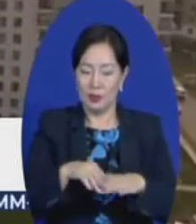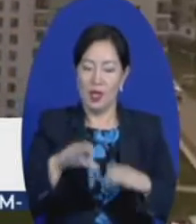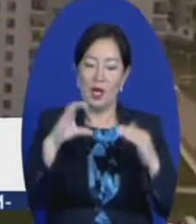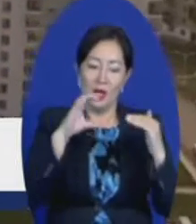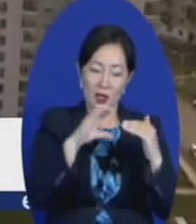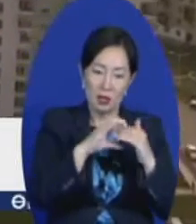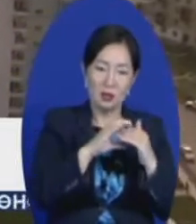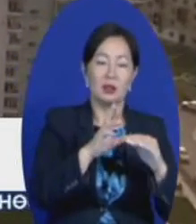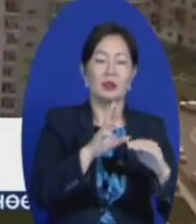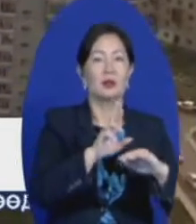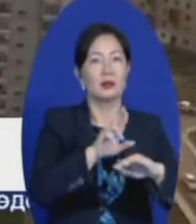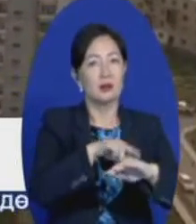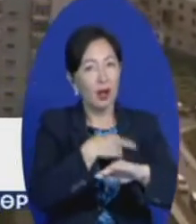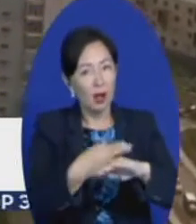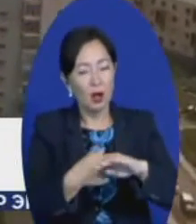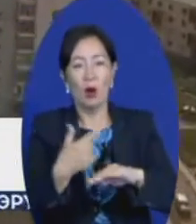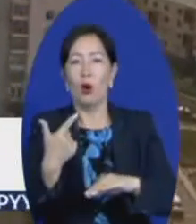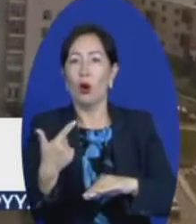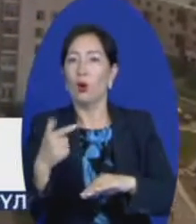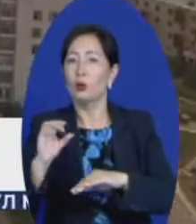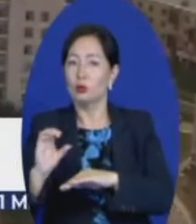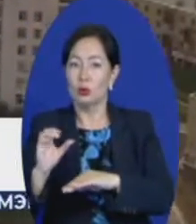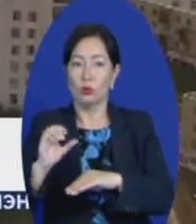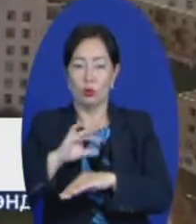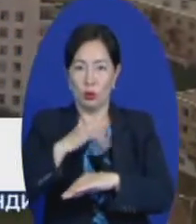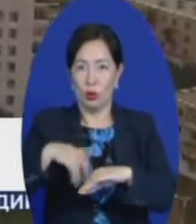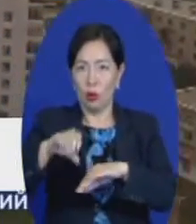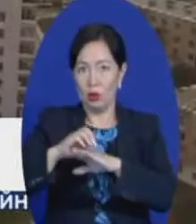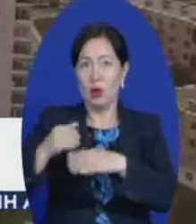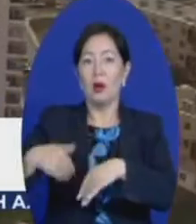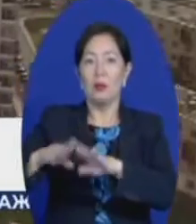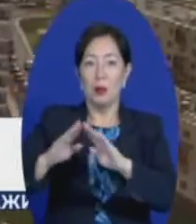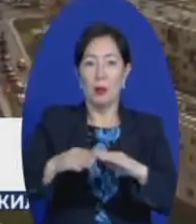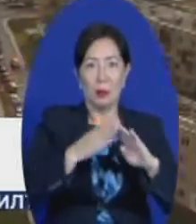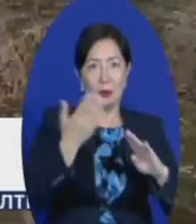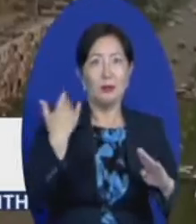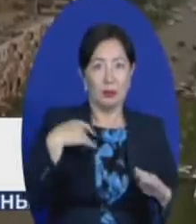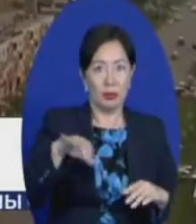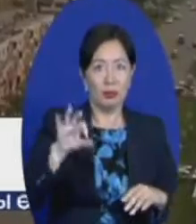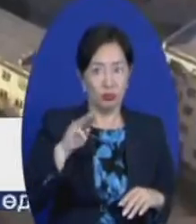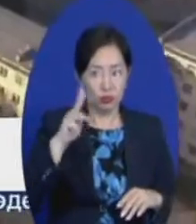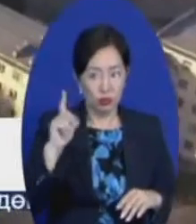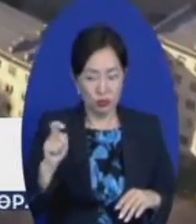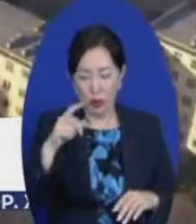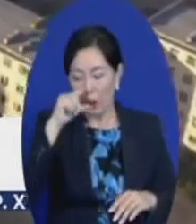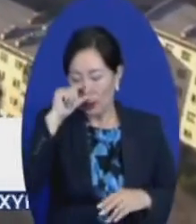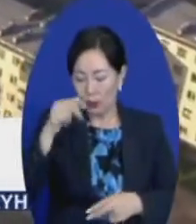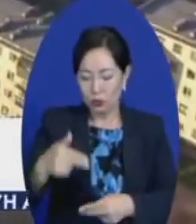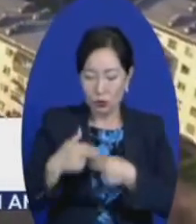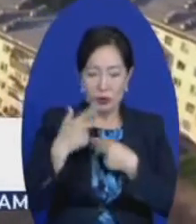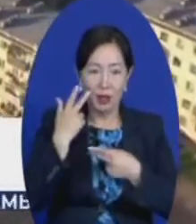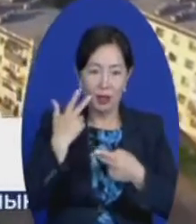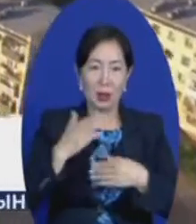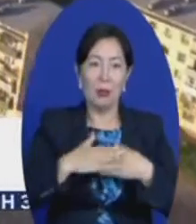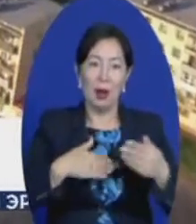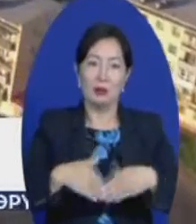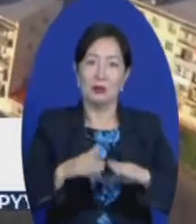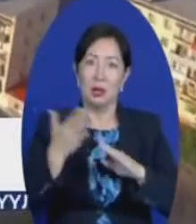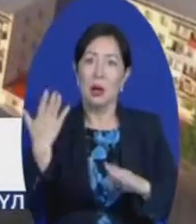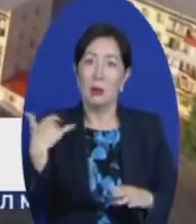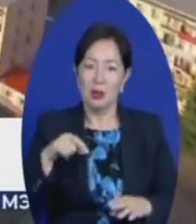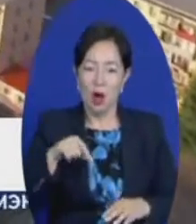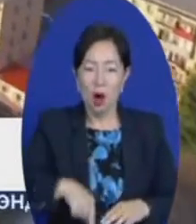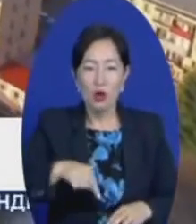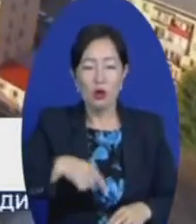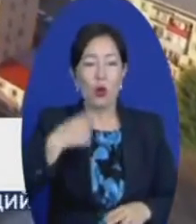Дархан, Говьсүмбэр гээд ажилд төр дагсан томоохон хотууд байгуулж ирсэн түүхтэйч тухайн үеийн зөвлөлт холбоот улсын тусламжтайгаар байгуулж байсан. Харин энэ